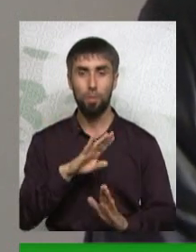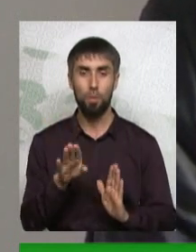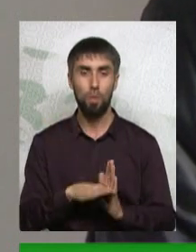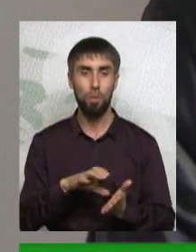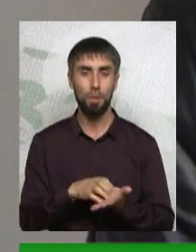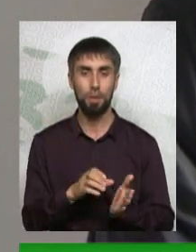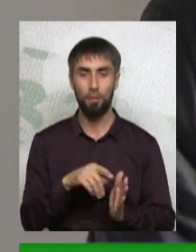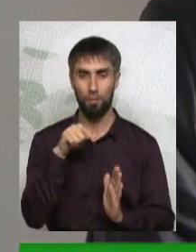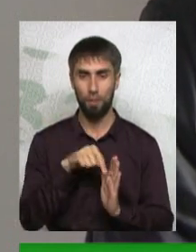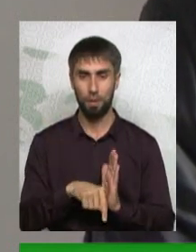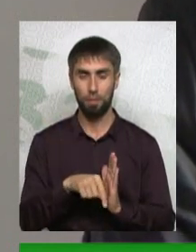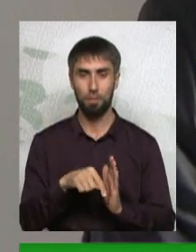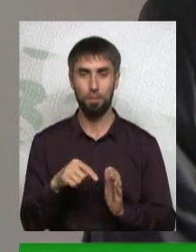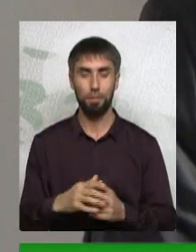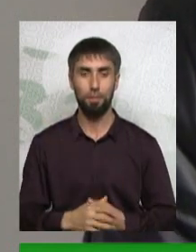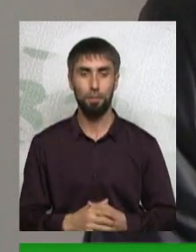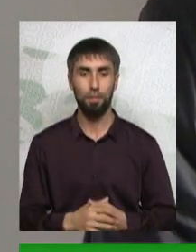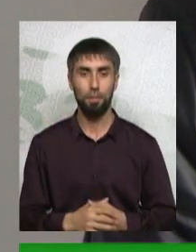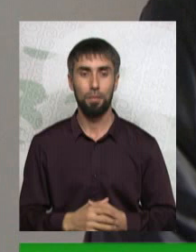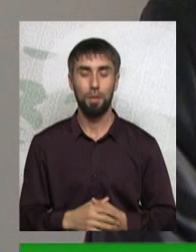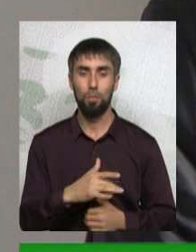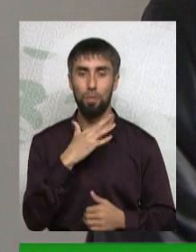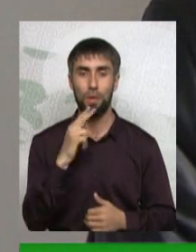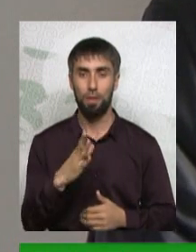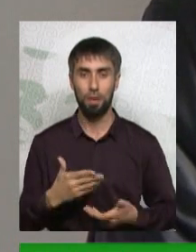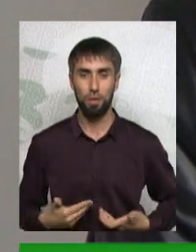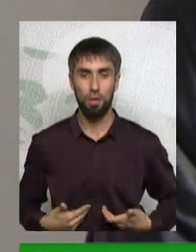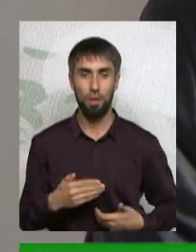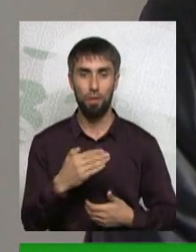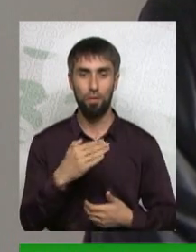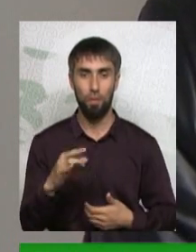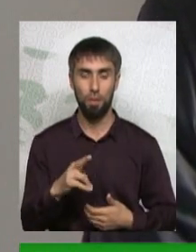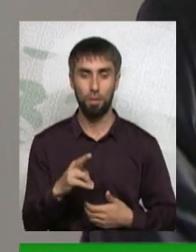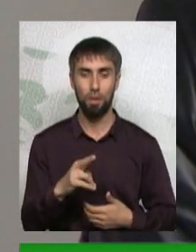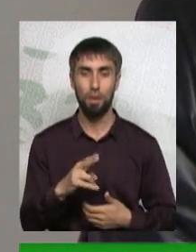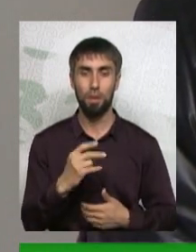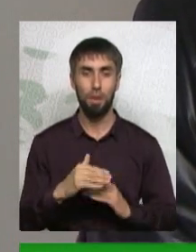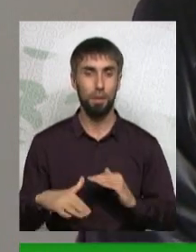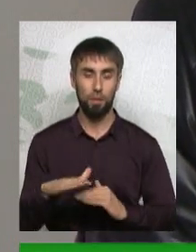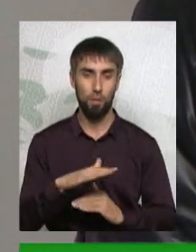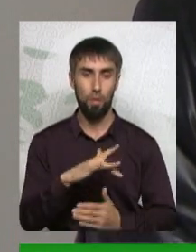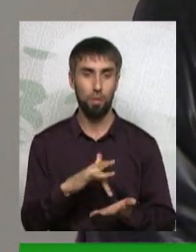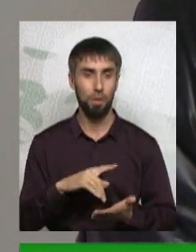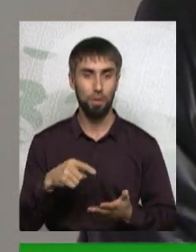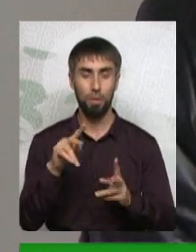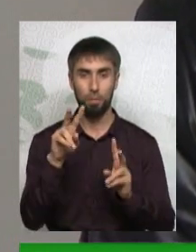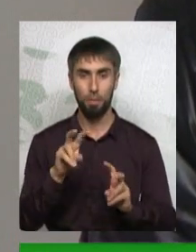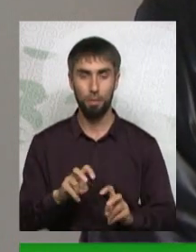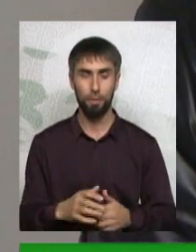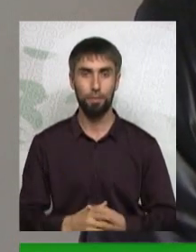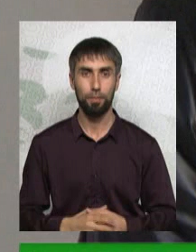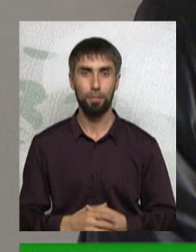помещений, заглубленных помещений многоквартирного жилого фонда на территории города Карабулак. Проверяется,